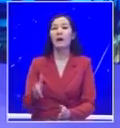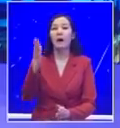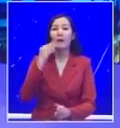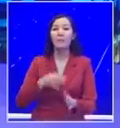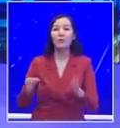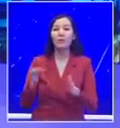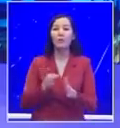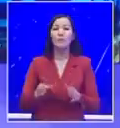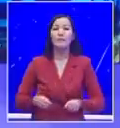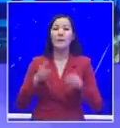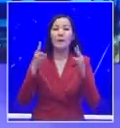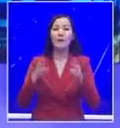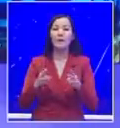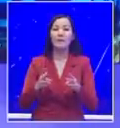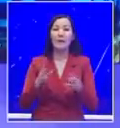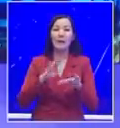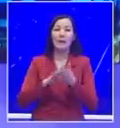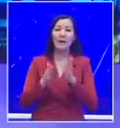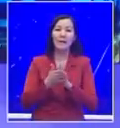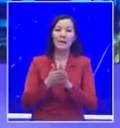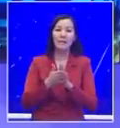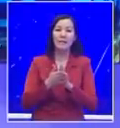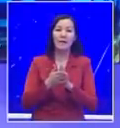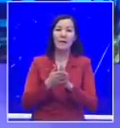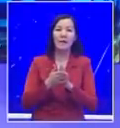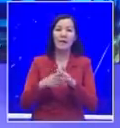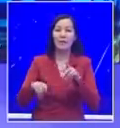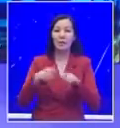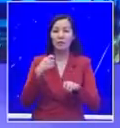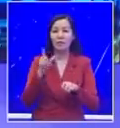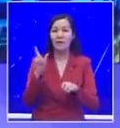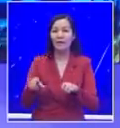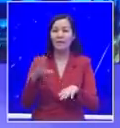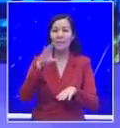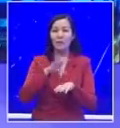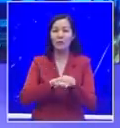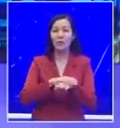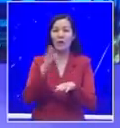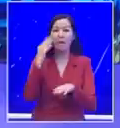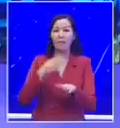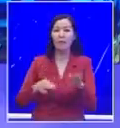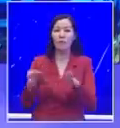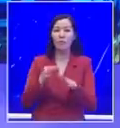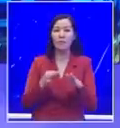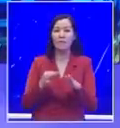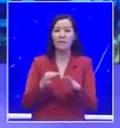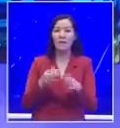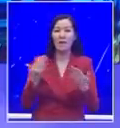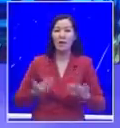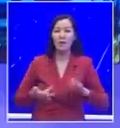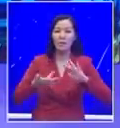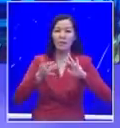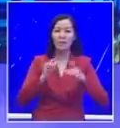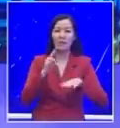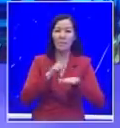Өңірде төтенше жағдай режимін бұзған азаматша ұсталды. Алматы облыстық полиция департаменті баспасөз қызметінің мәліметінше әлеуметтік желі